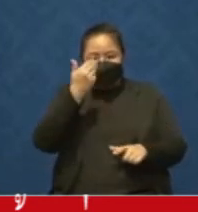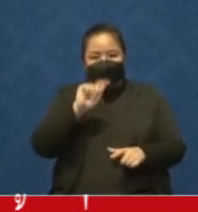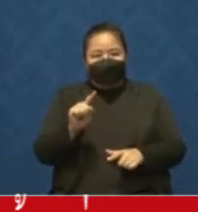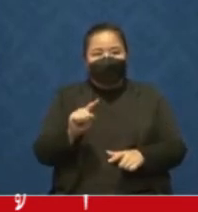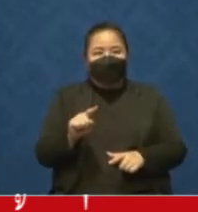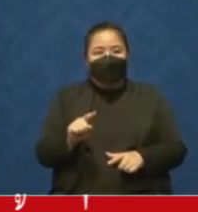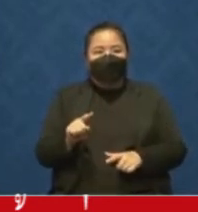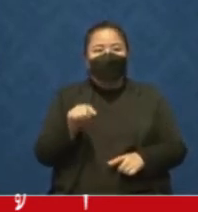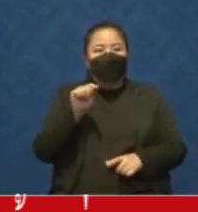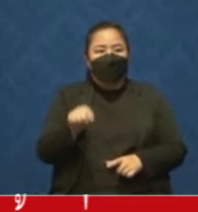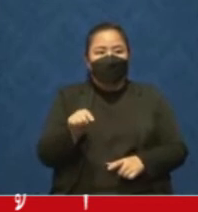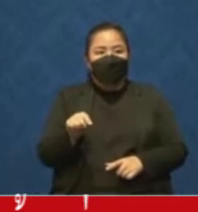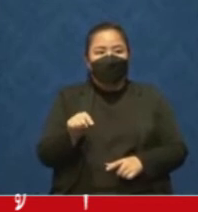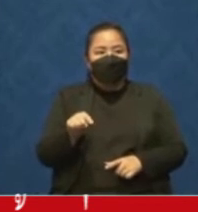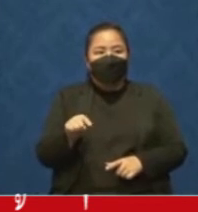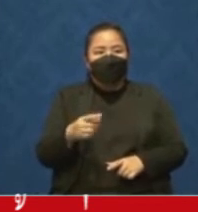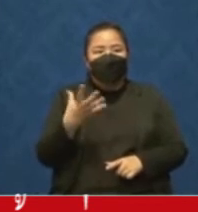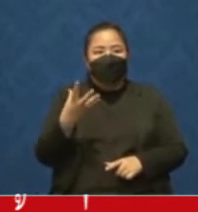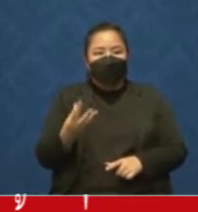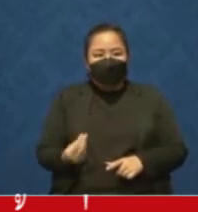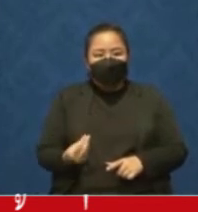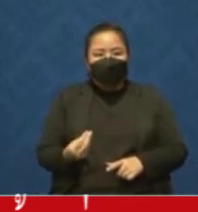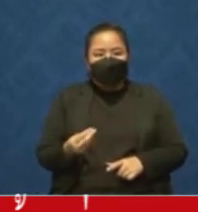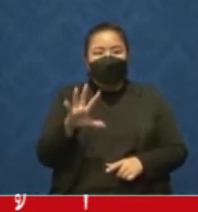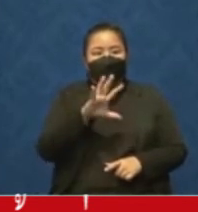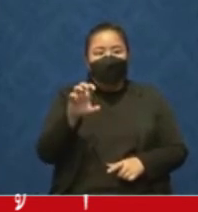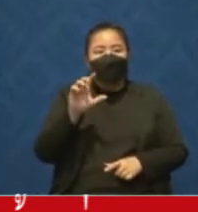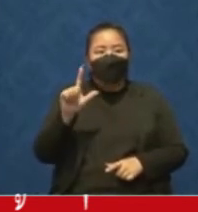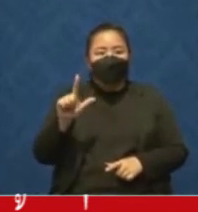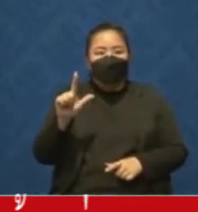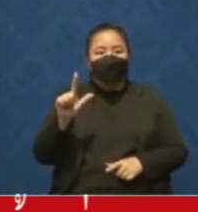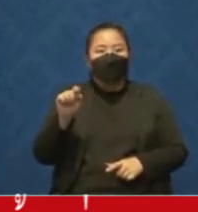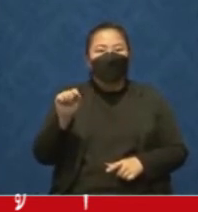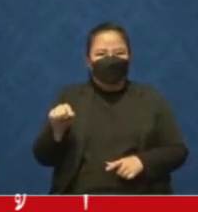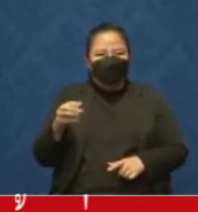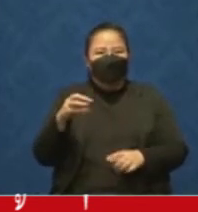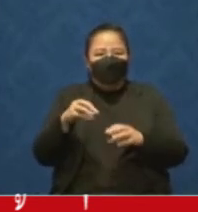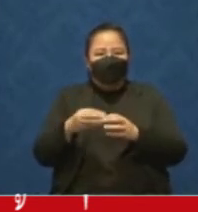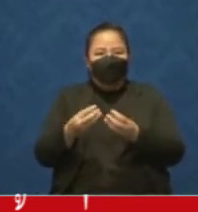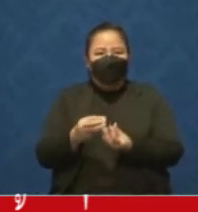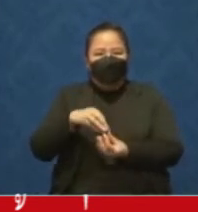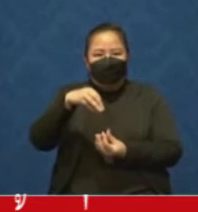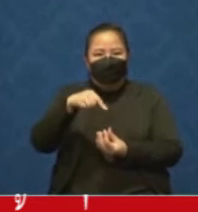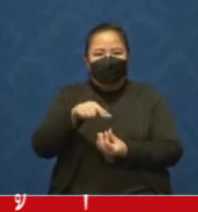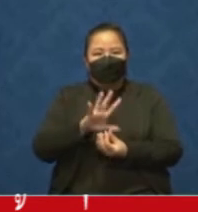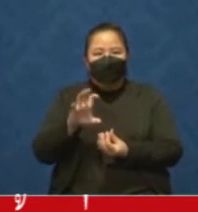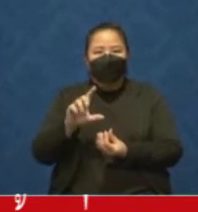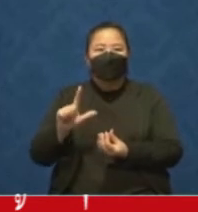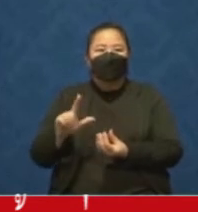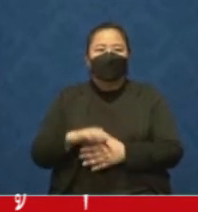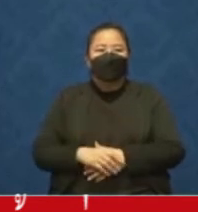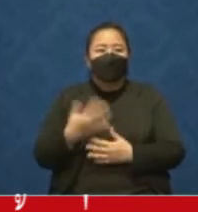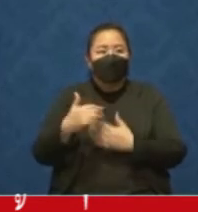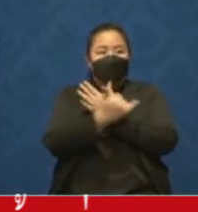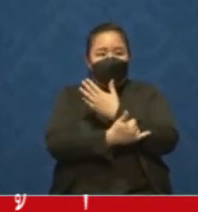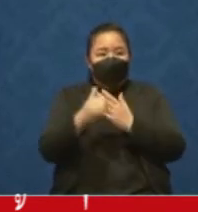คำสั่งซื้อและ AstraZeneca เหลืใสตอถึง 500 ล้านโสสำหรบประเทศในยุโรพก็